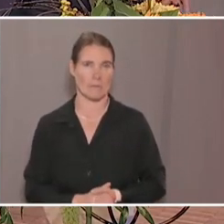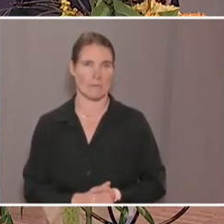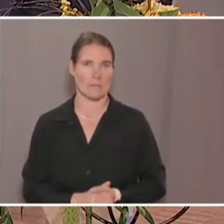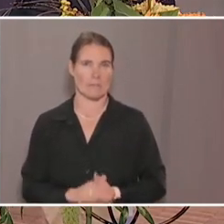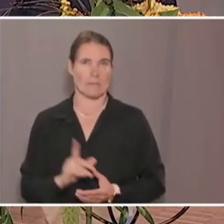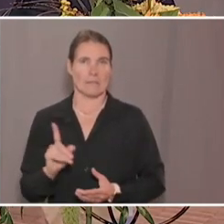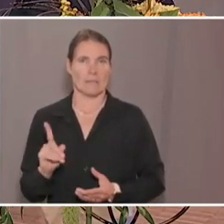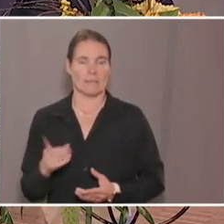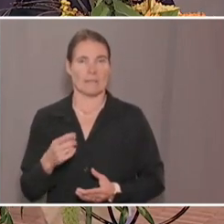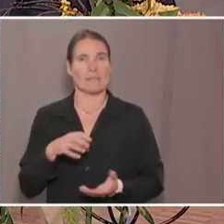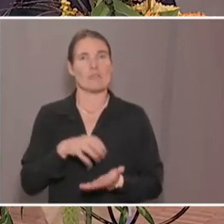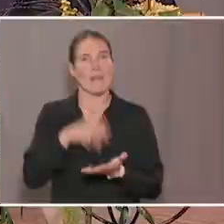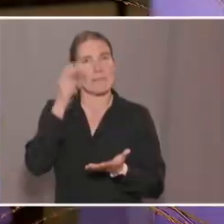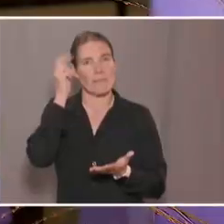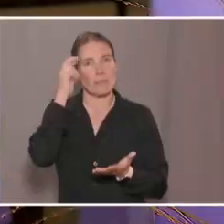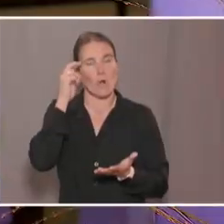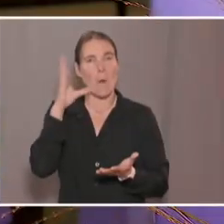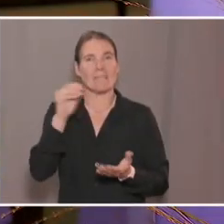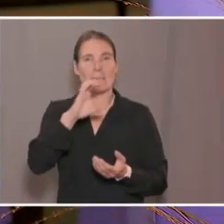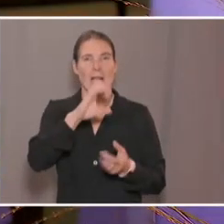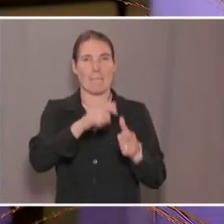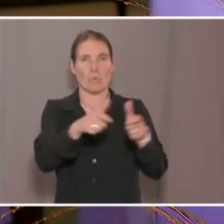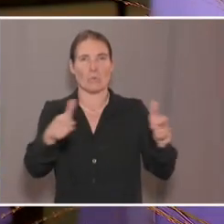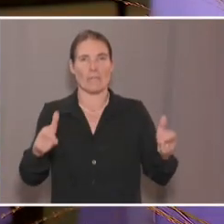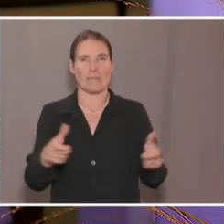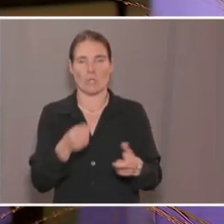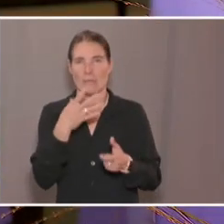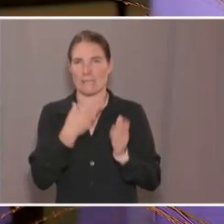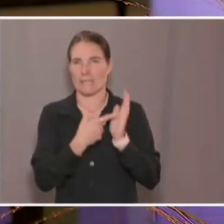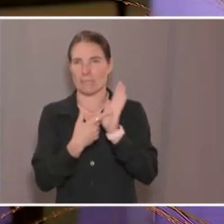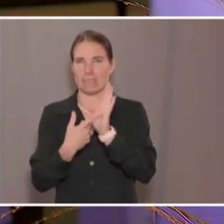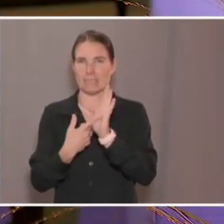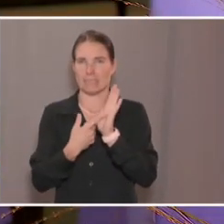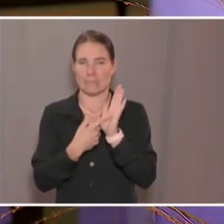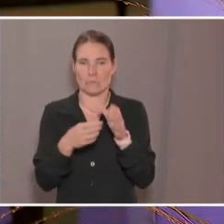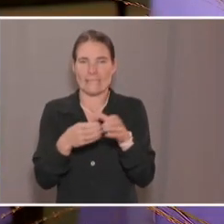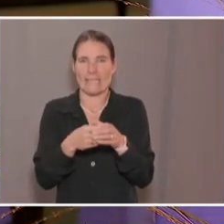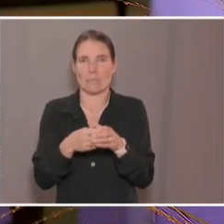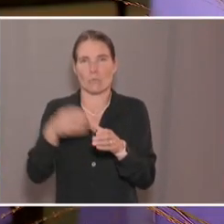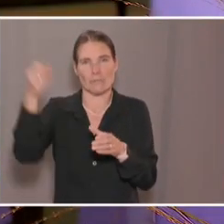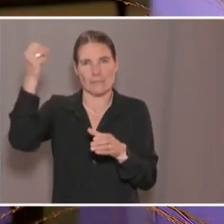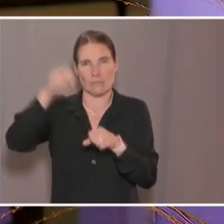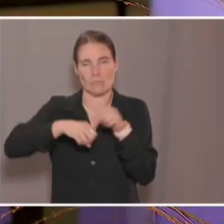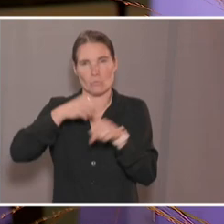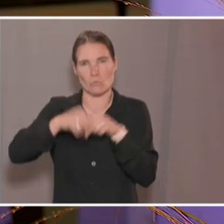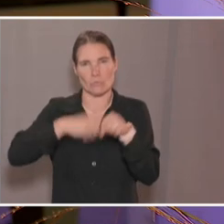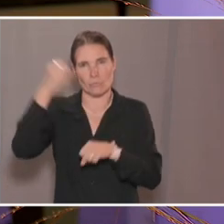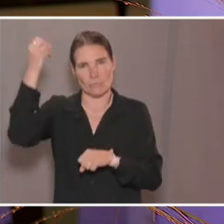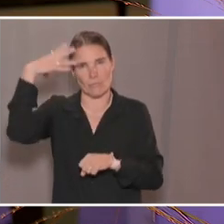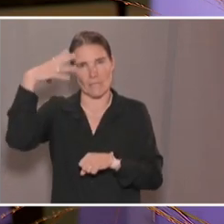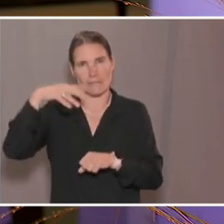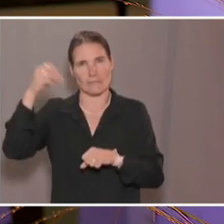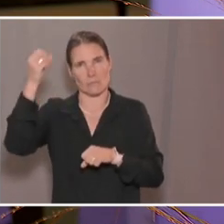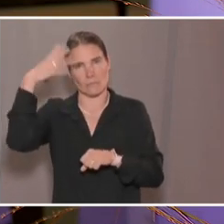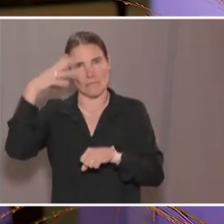zum Campus nochmal deutlich weiterentwickelt haben. Also insofern auch in diesem kleinen Punkt eine wirklich runde Sache.